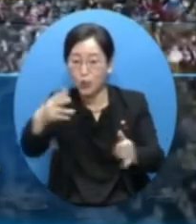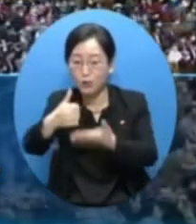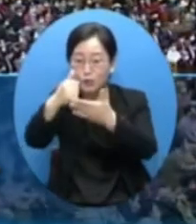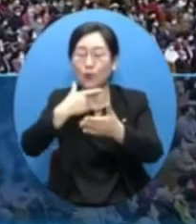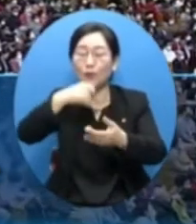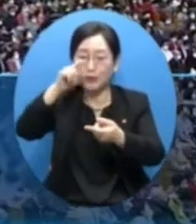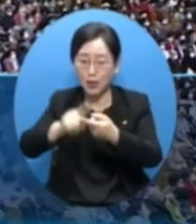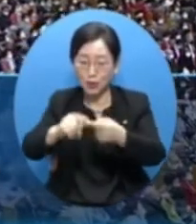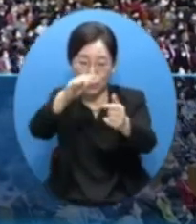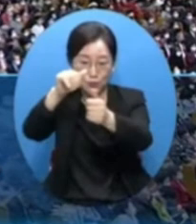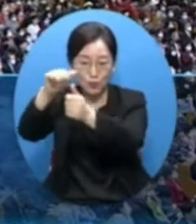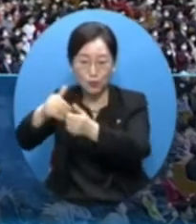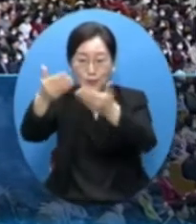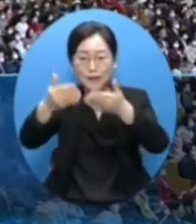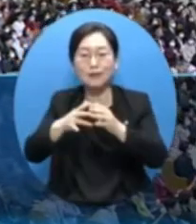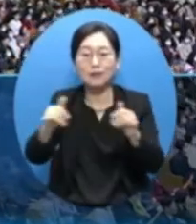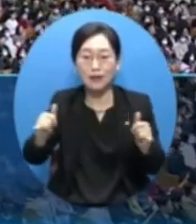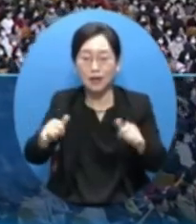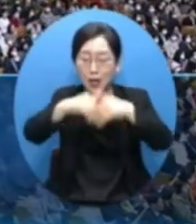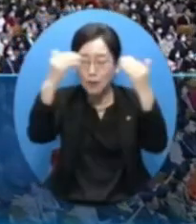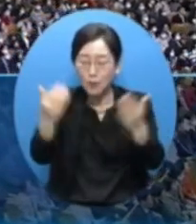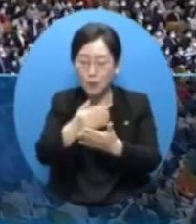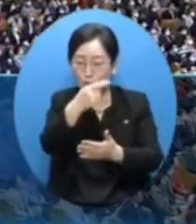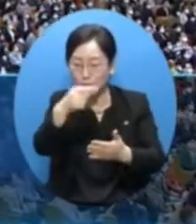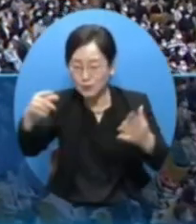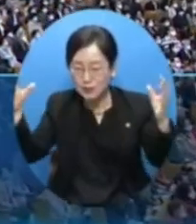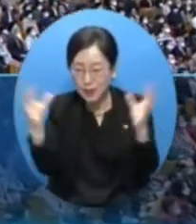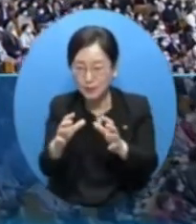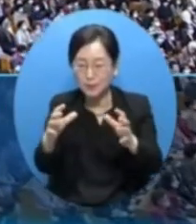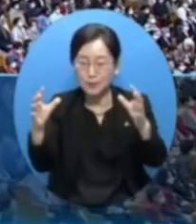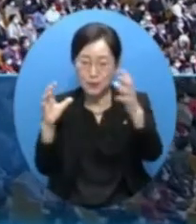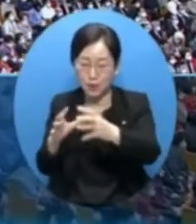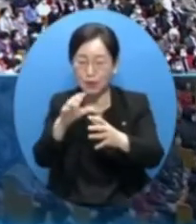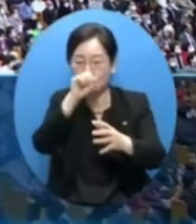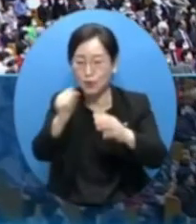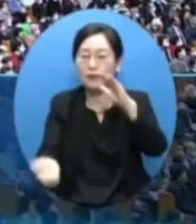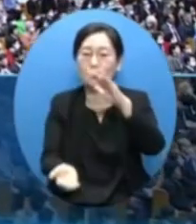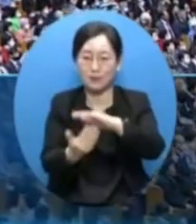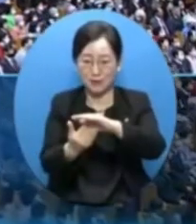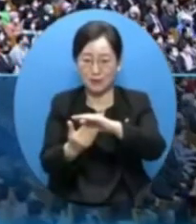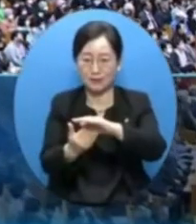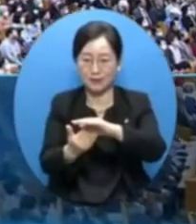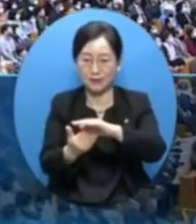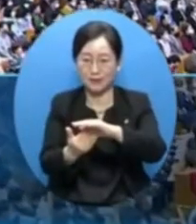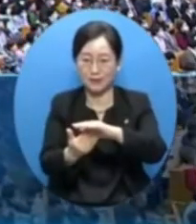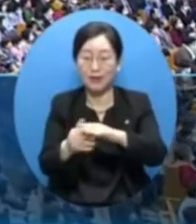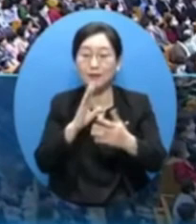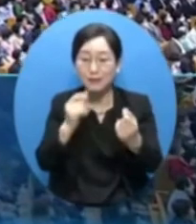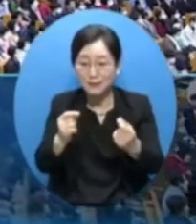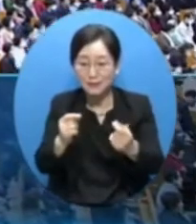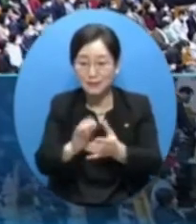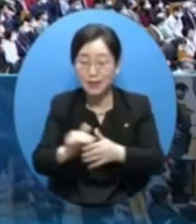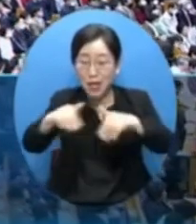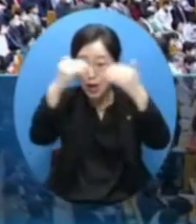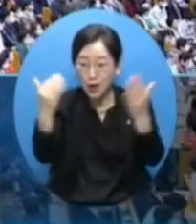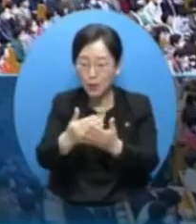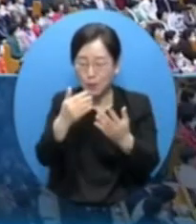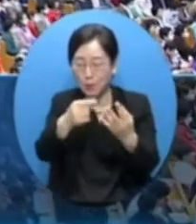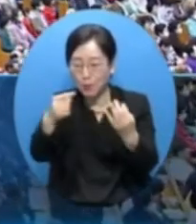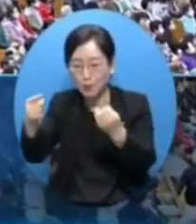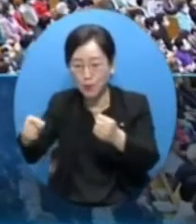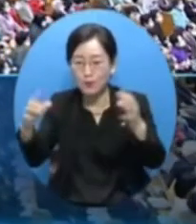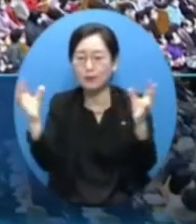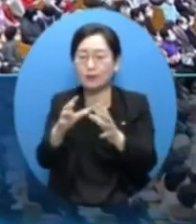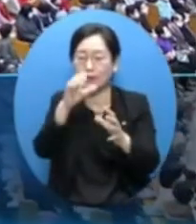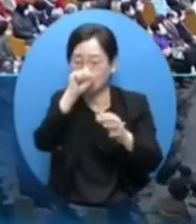뜻대로 부르심을 입은 자들에게는 모든 것이 합력하여 선을 이루느니라. 아멘. 모든 것이 합력하여